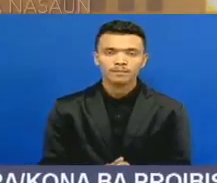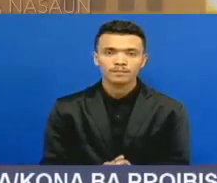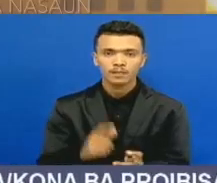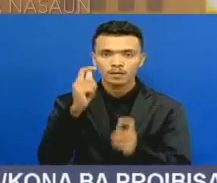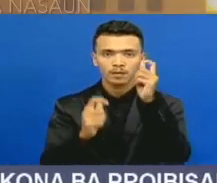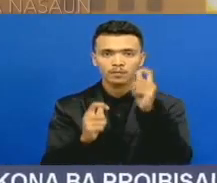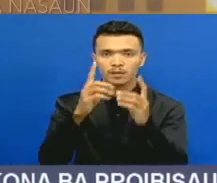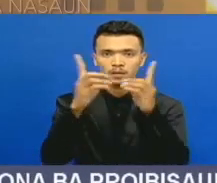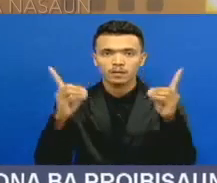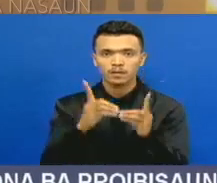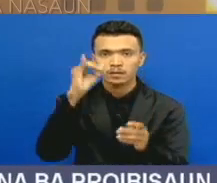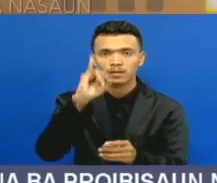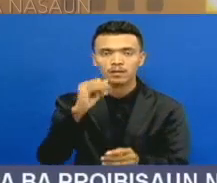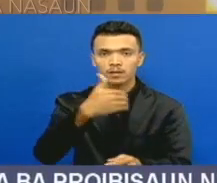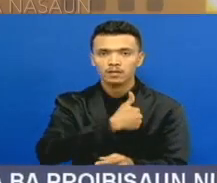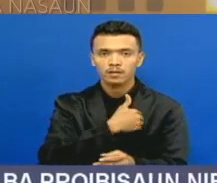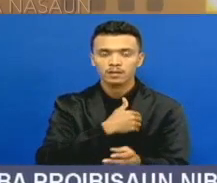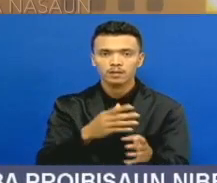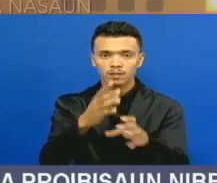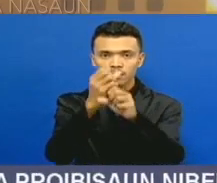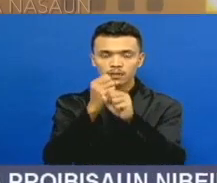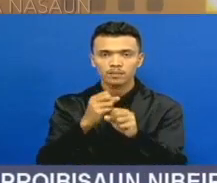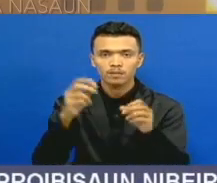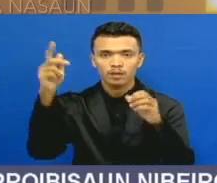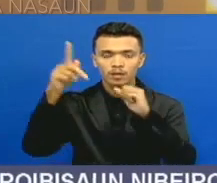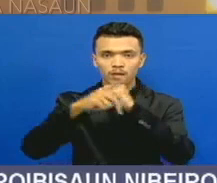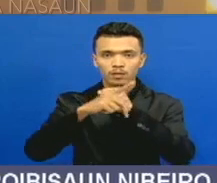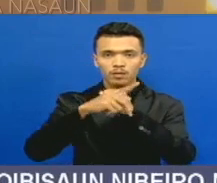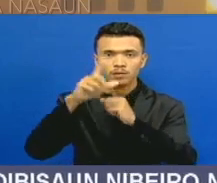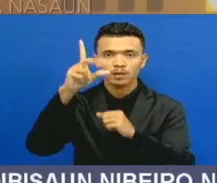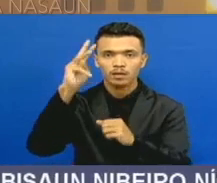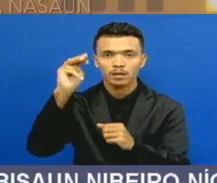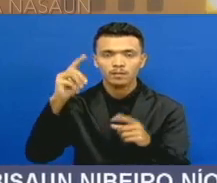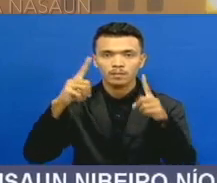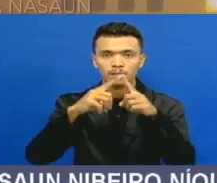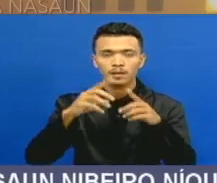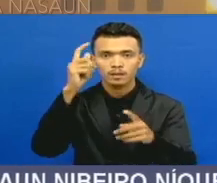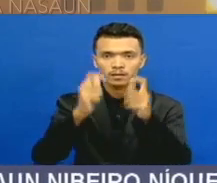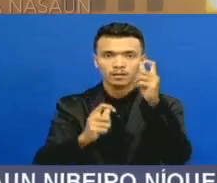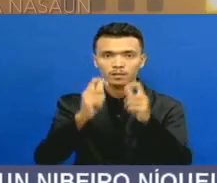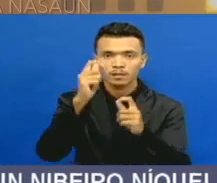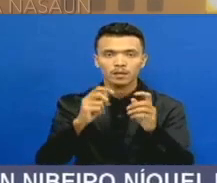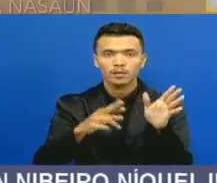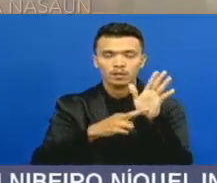Tribunal Distrital Dili Sidauk remete kazu Argidu LEM ba Tribunal Recurso hodi pronuncia.